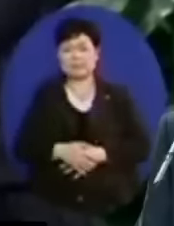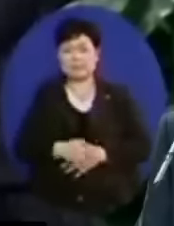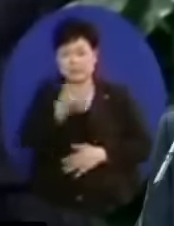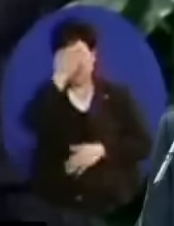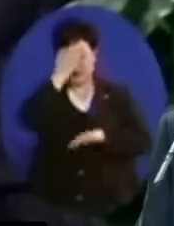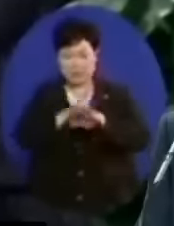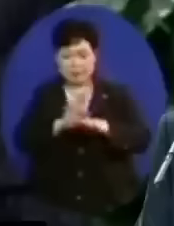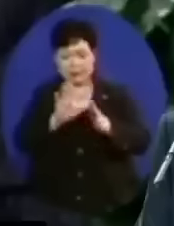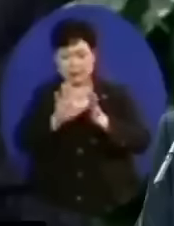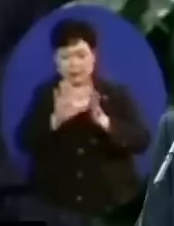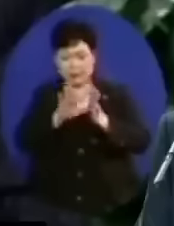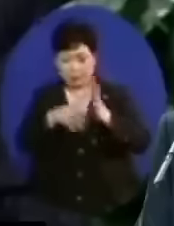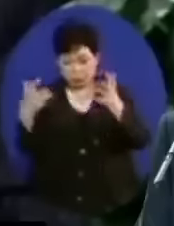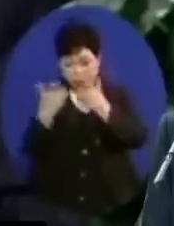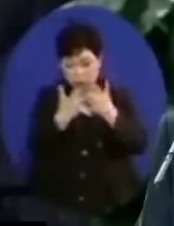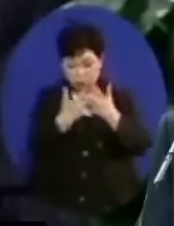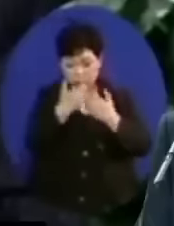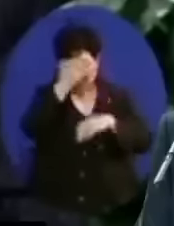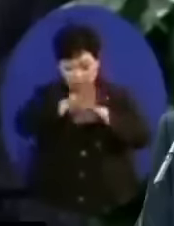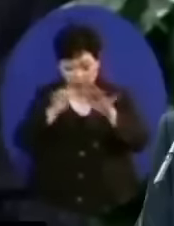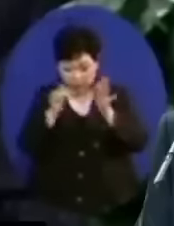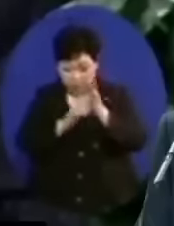들을 때 가득했는데 예배 후